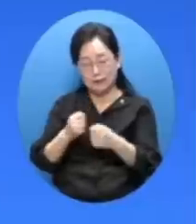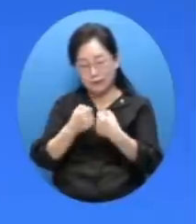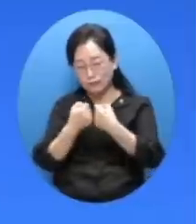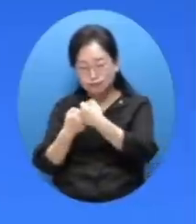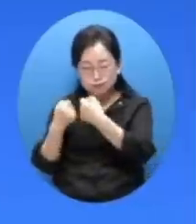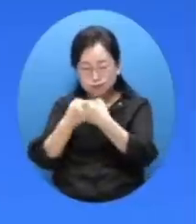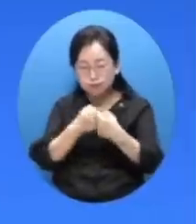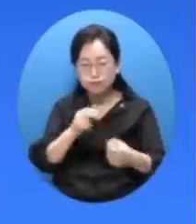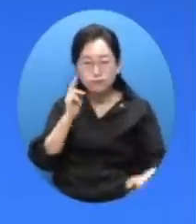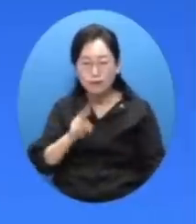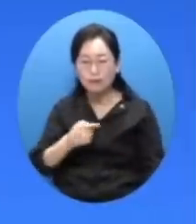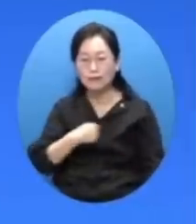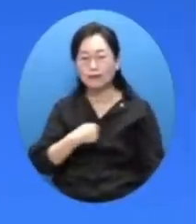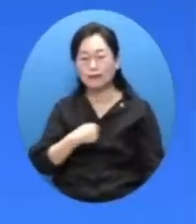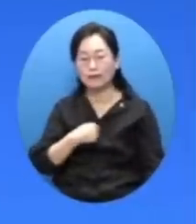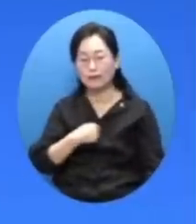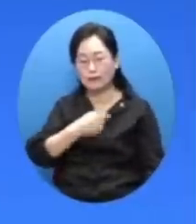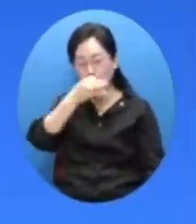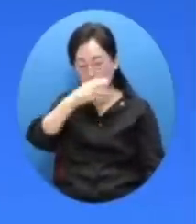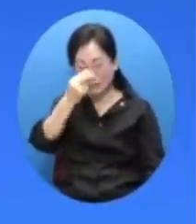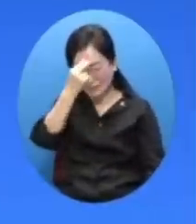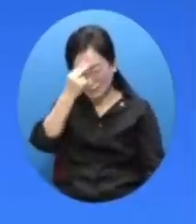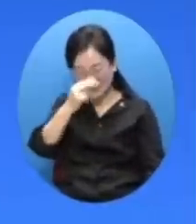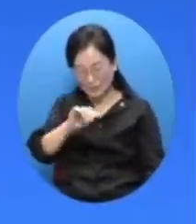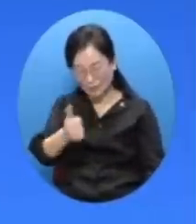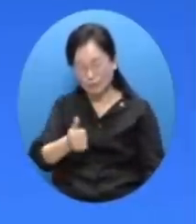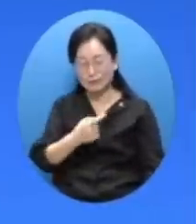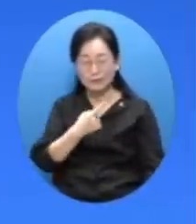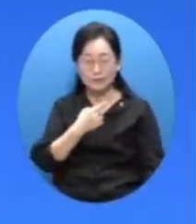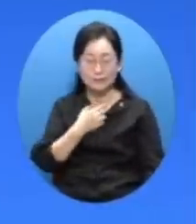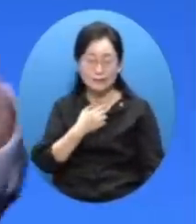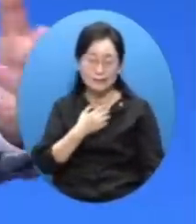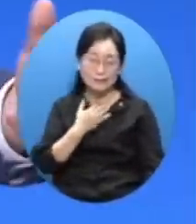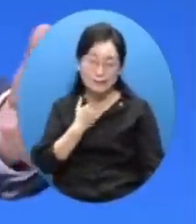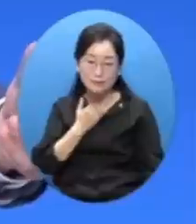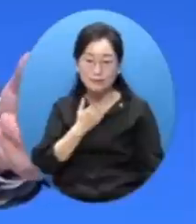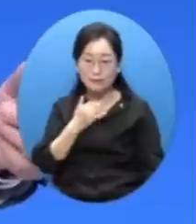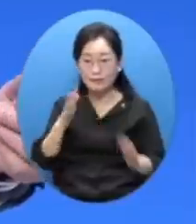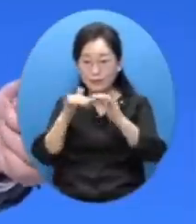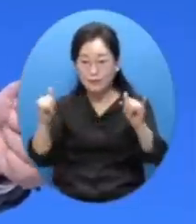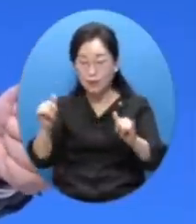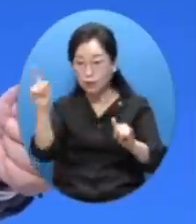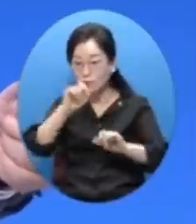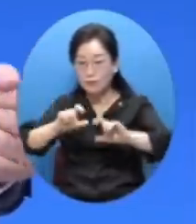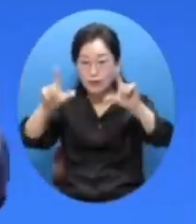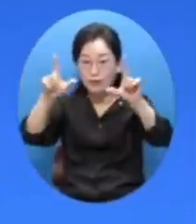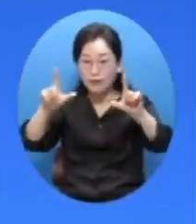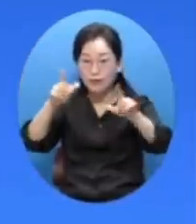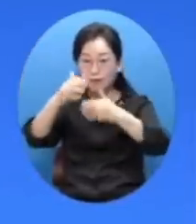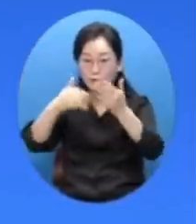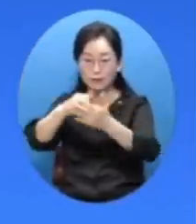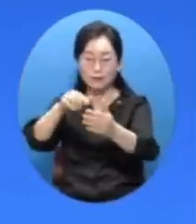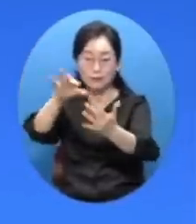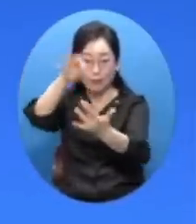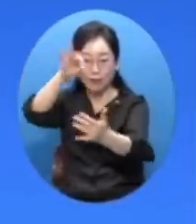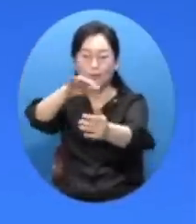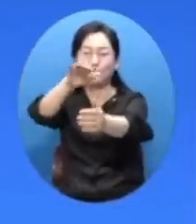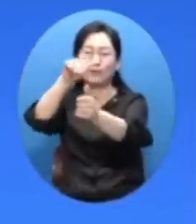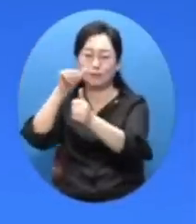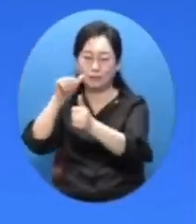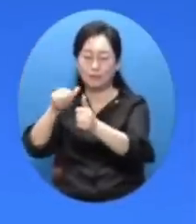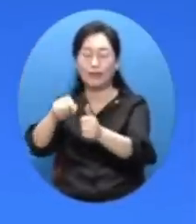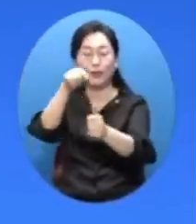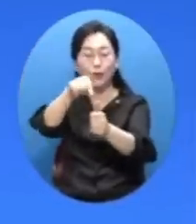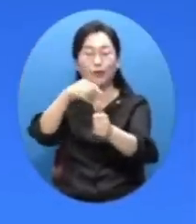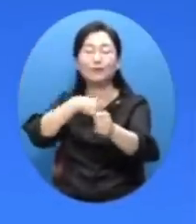사는 것이 정말 힘들고 어려워서 죽었으면 좋겠다 하던 그런 인생을 하나님이 어느 날 택하고 부르셔서 너는